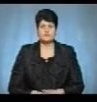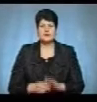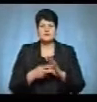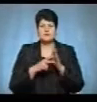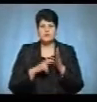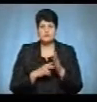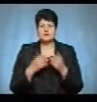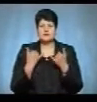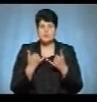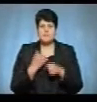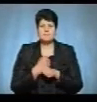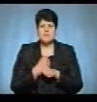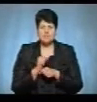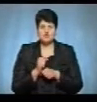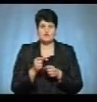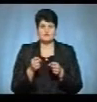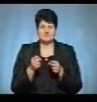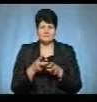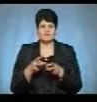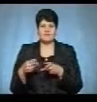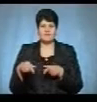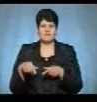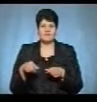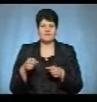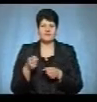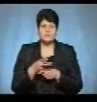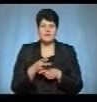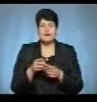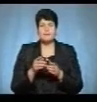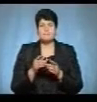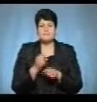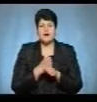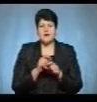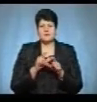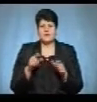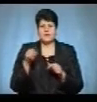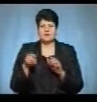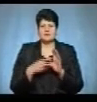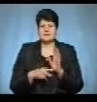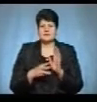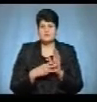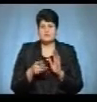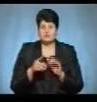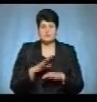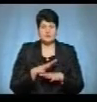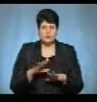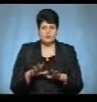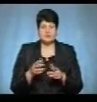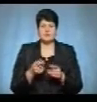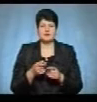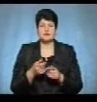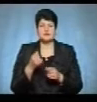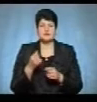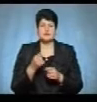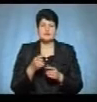Заплановане на сьогодні примусове виселення аптеки номер 78 в Тернополі не відбулося. За словами представника інтересів цього закладу Івана